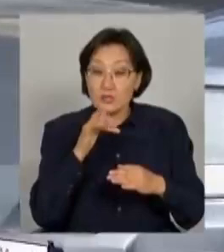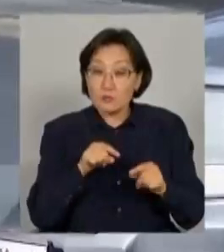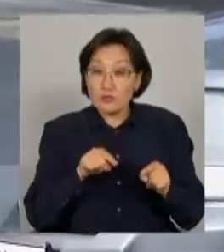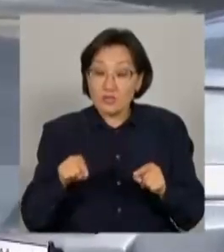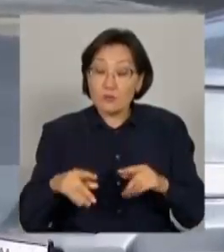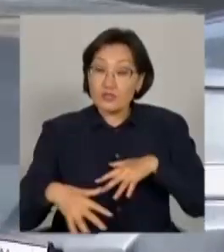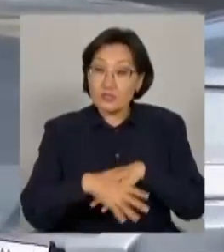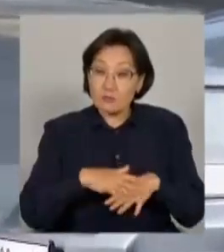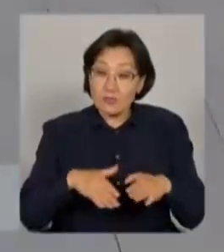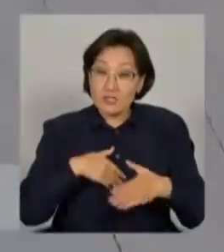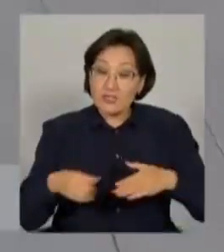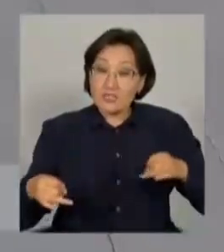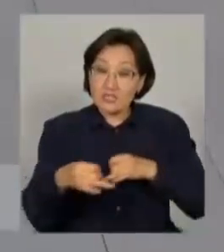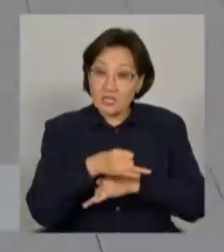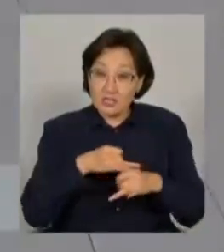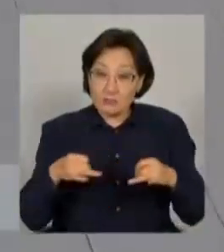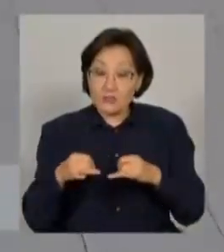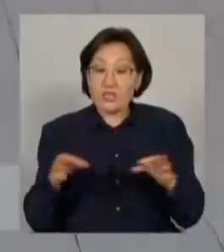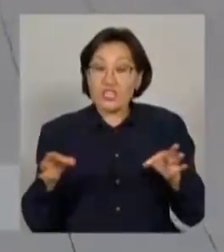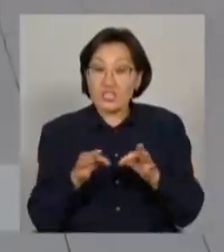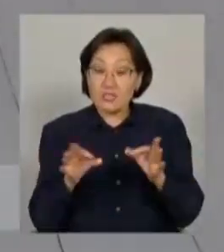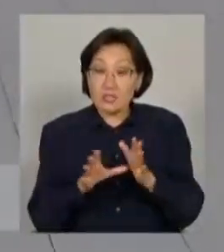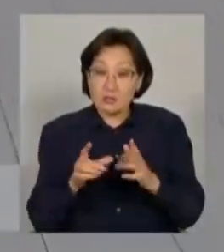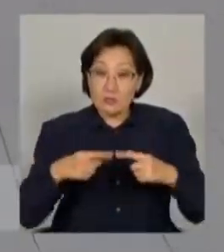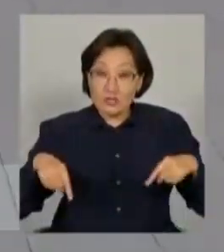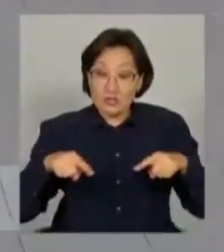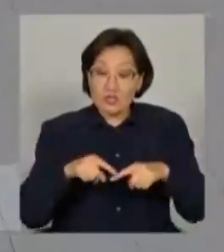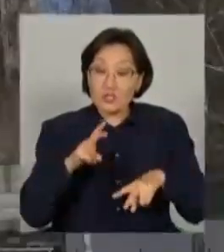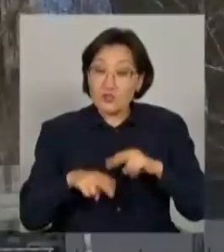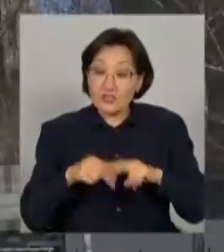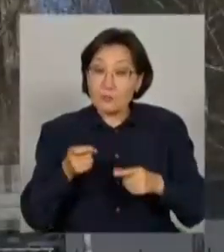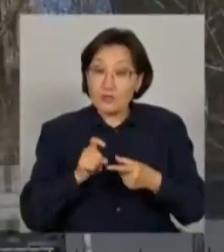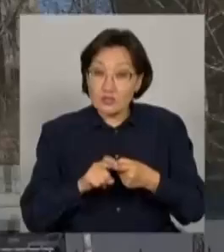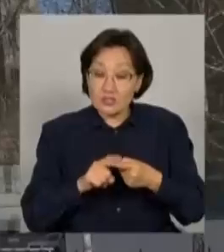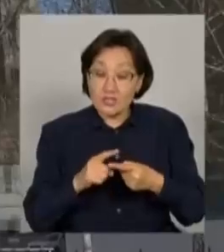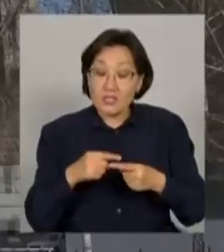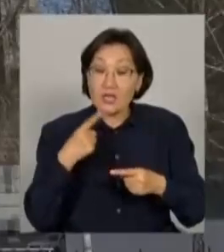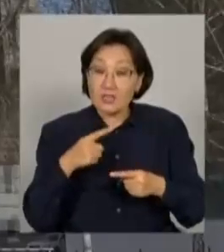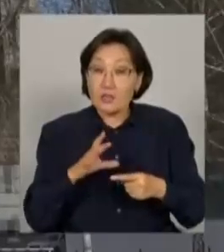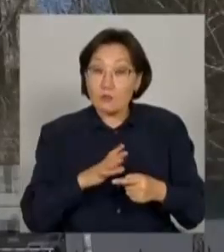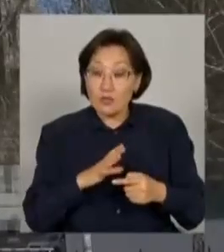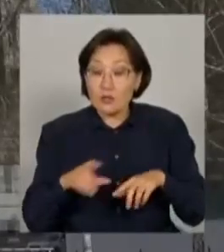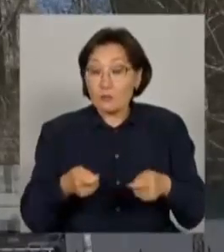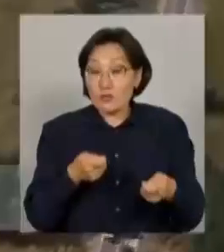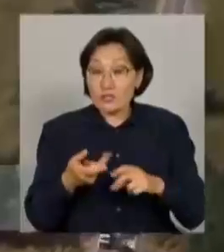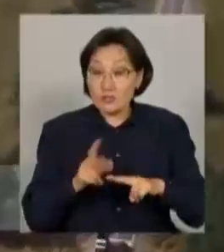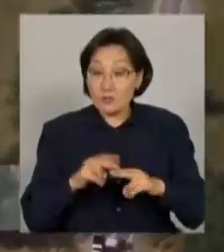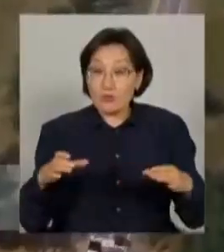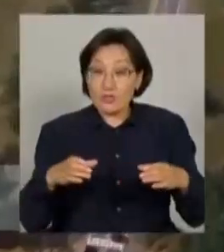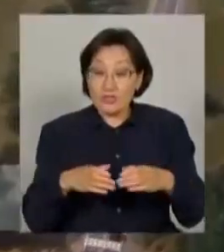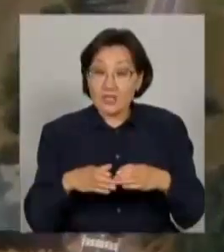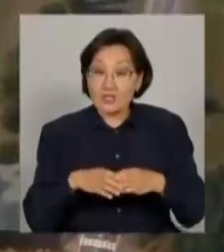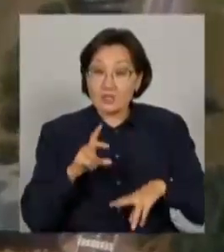бері қоғамда қызу талқыланып келе жатқан атом электр станциясының құрылысы туралы да сөз қозғады. Президент аталған